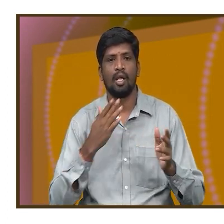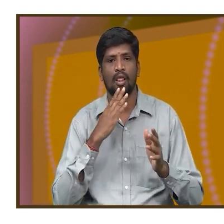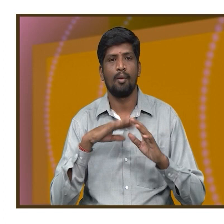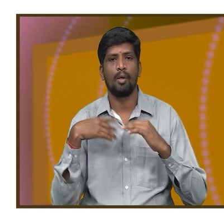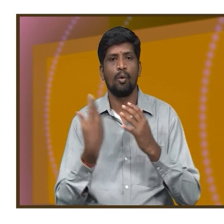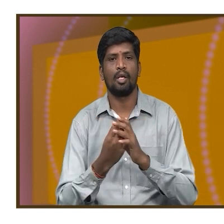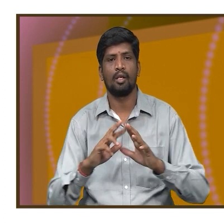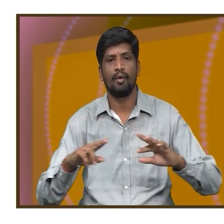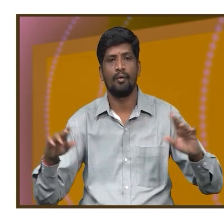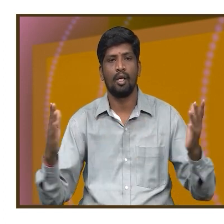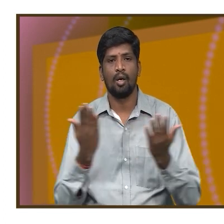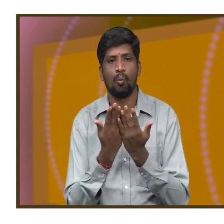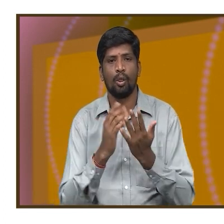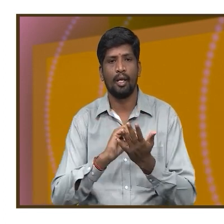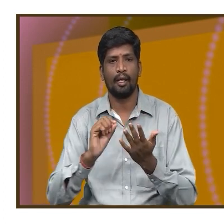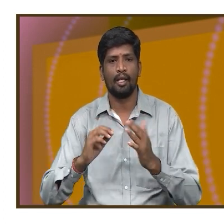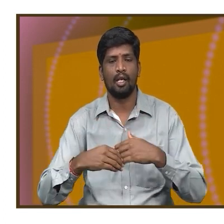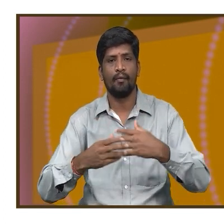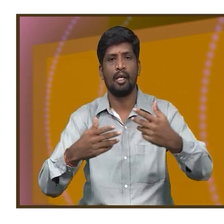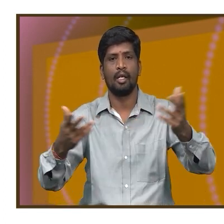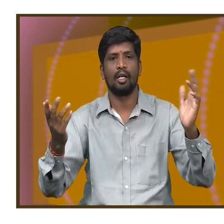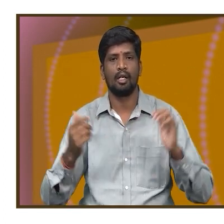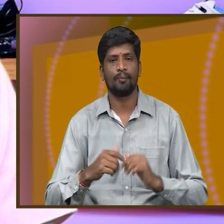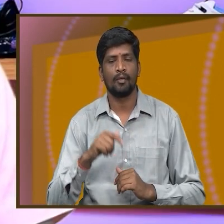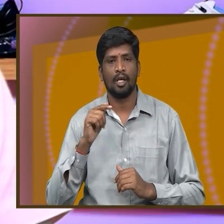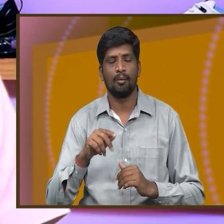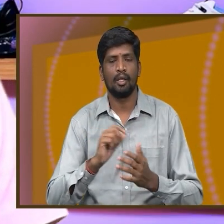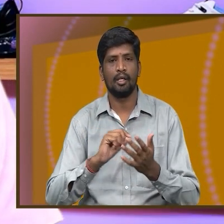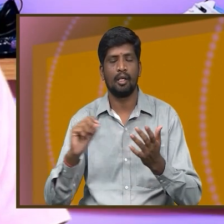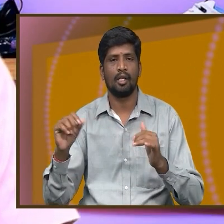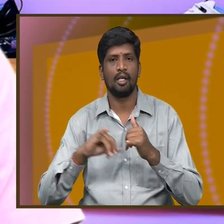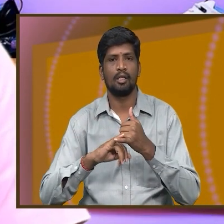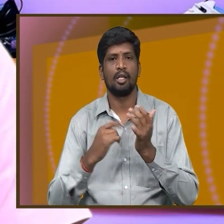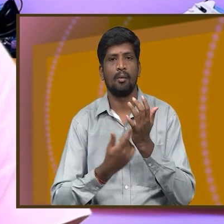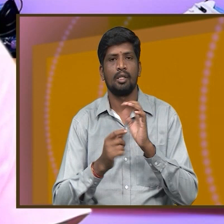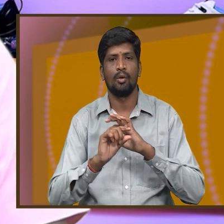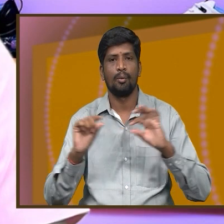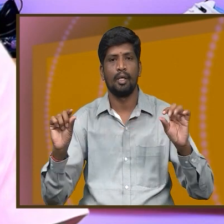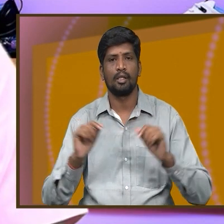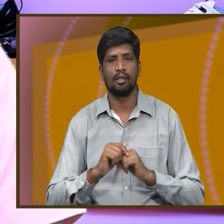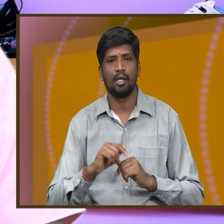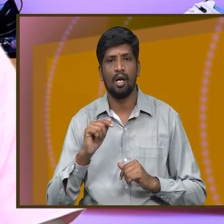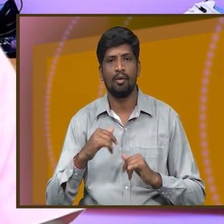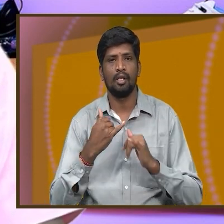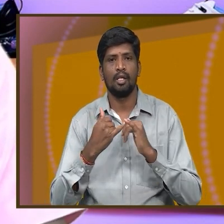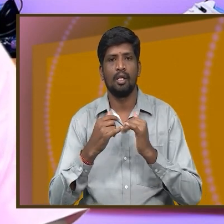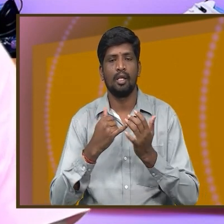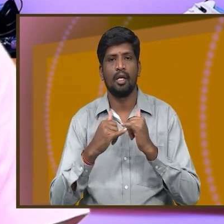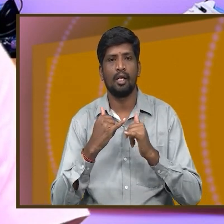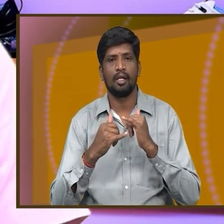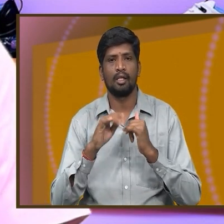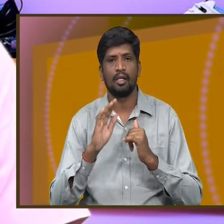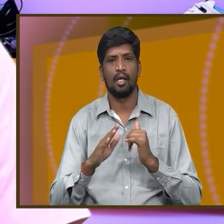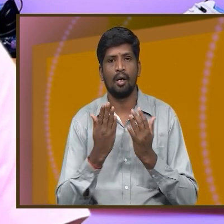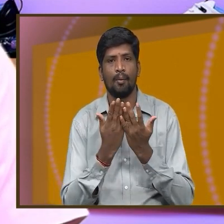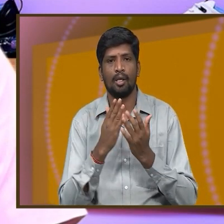தமிழ் உலகிற்கு நிறைய படைப்புகளை அவர் தந்திருக்கிறார். அப்படிப்பட்ட முக்கியமான எழுத்தாளர் எஸ் ராமகிருஷ்ணன் அவர்கள். அவர் எழுதின கதை தான் அன்றைக்கி நமக்கு